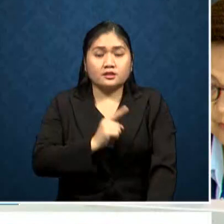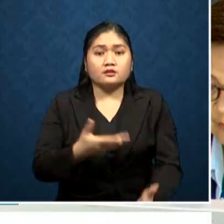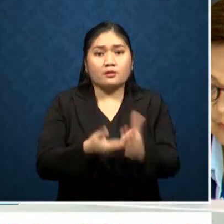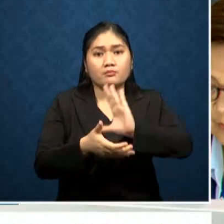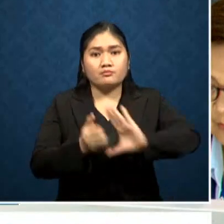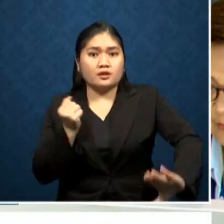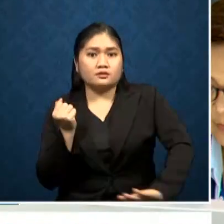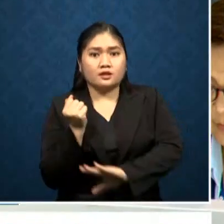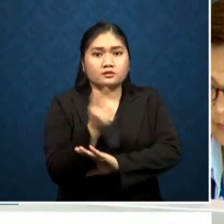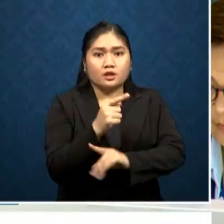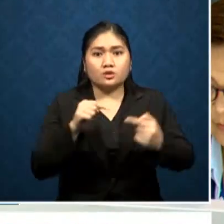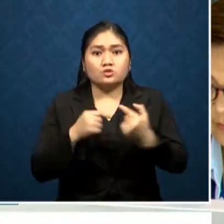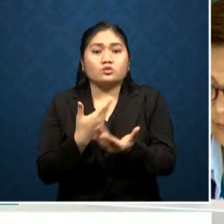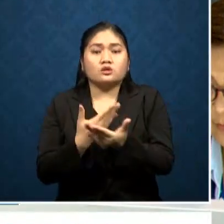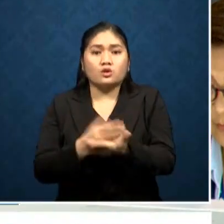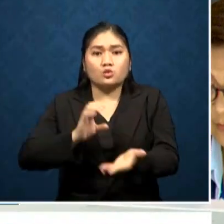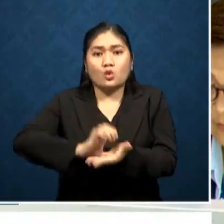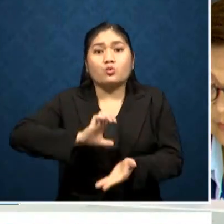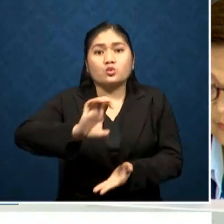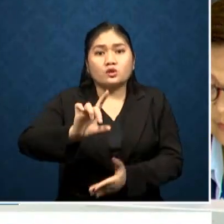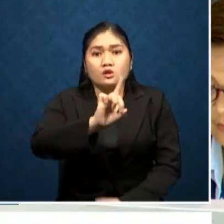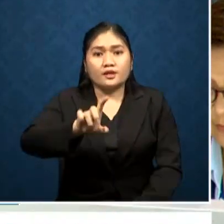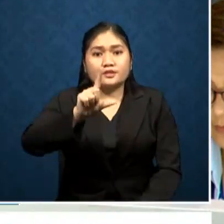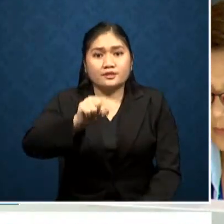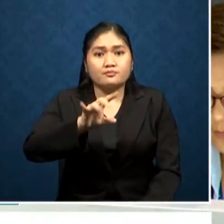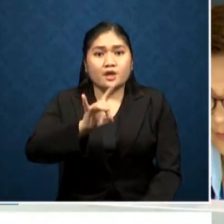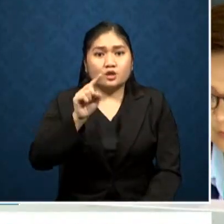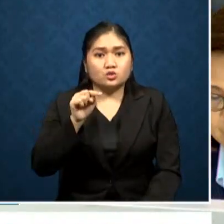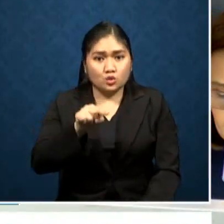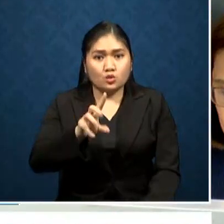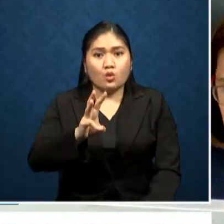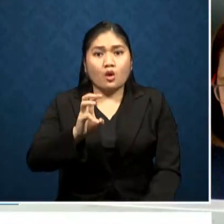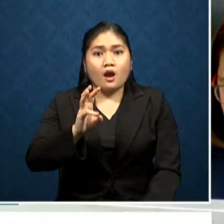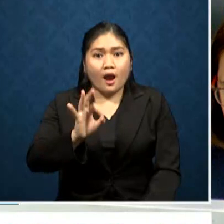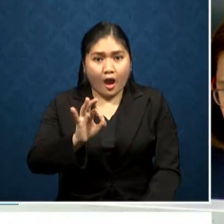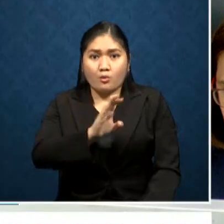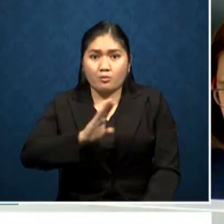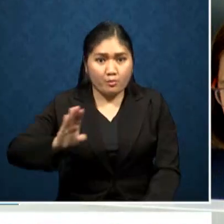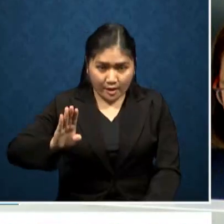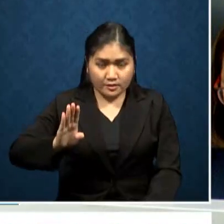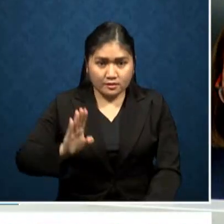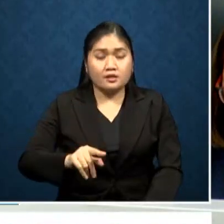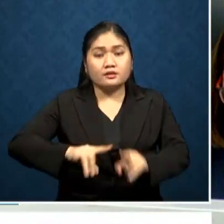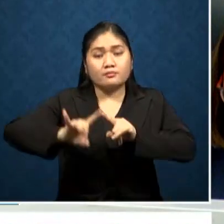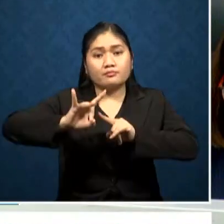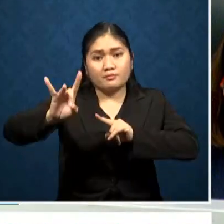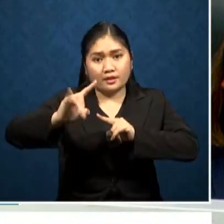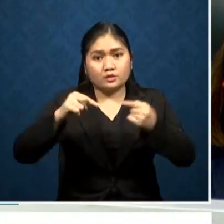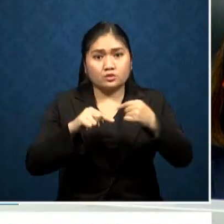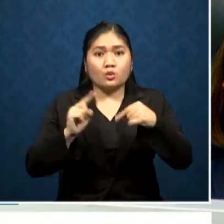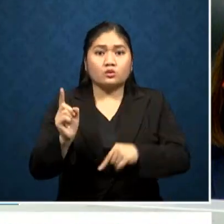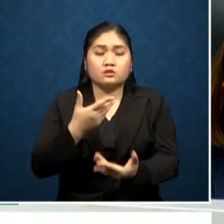อรจ่ในสนัดงบลงทุน 128.69 บา ตผู้รศิร์รายกที่ 8 งบ